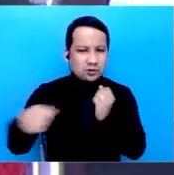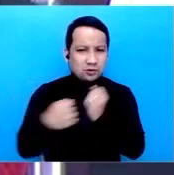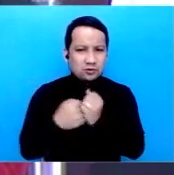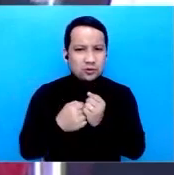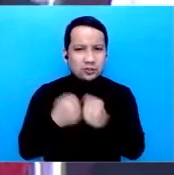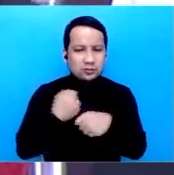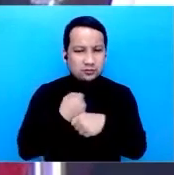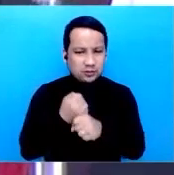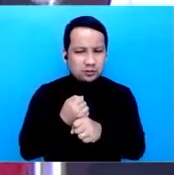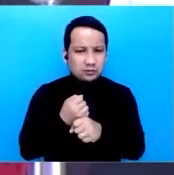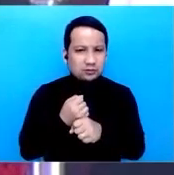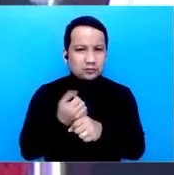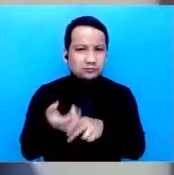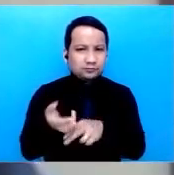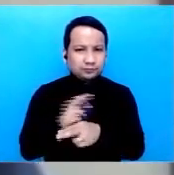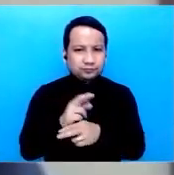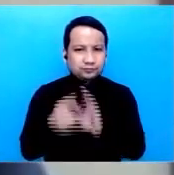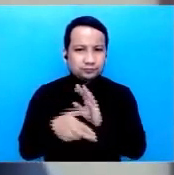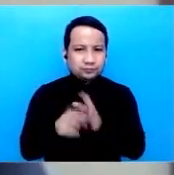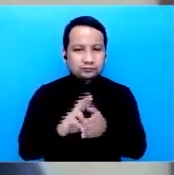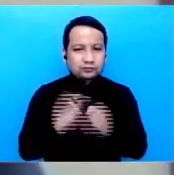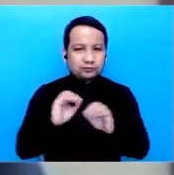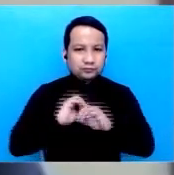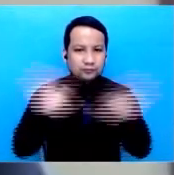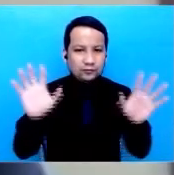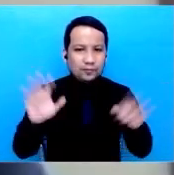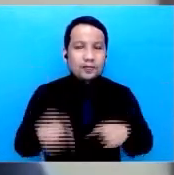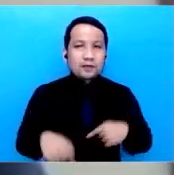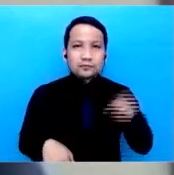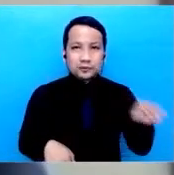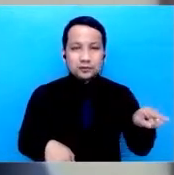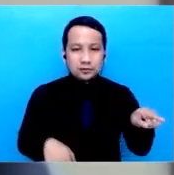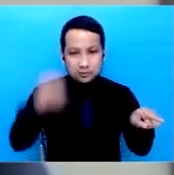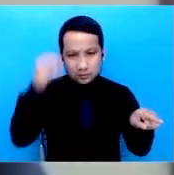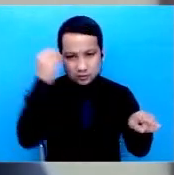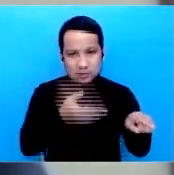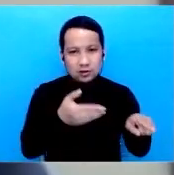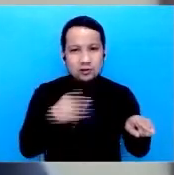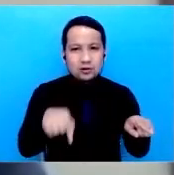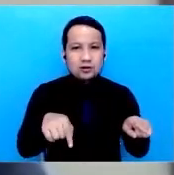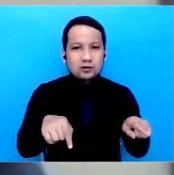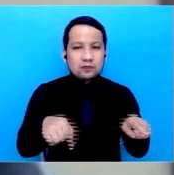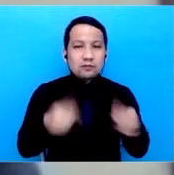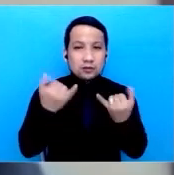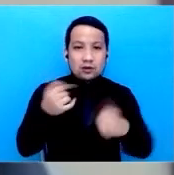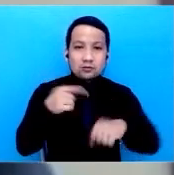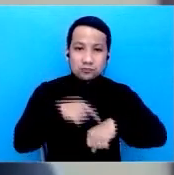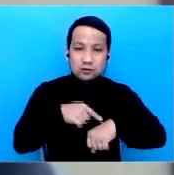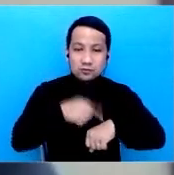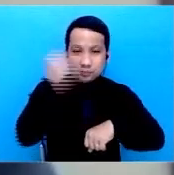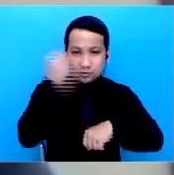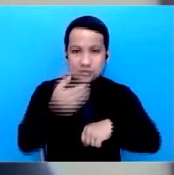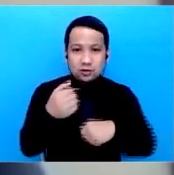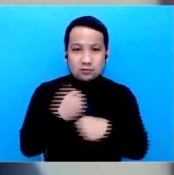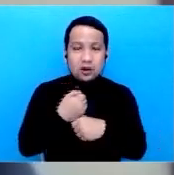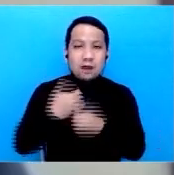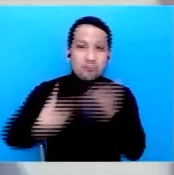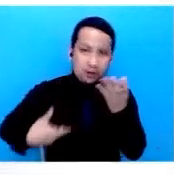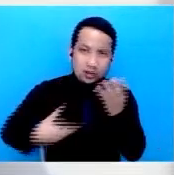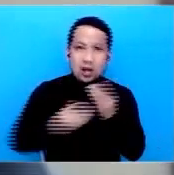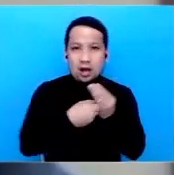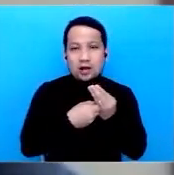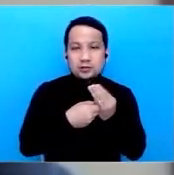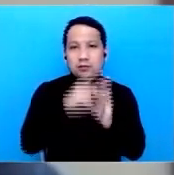maiayos ito. It is clear that that it is perhaps time to maybe add some regulations to